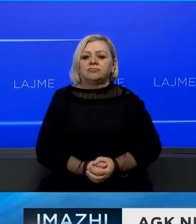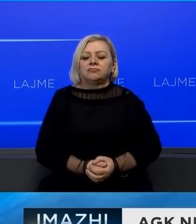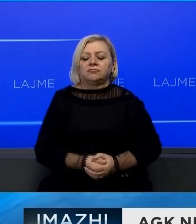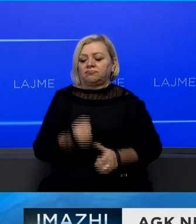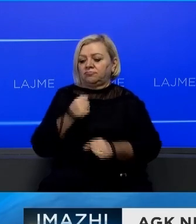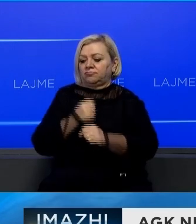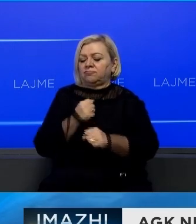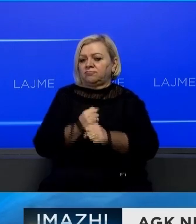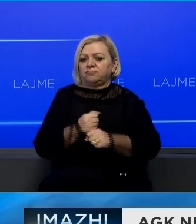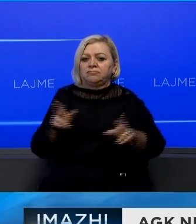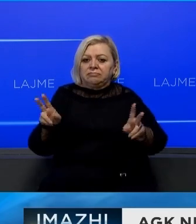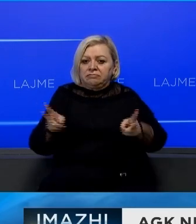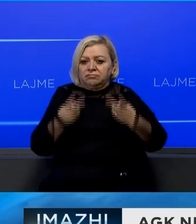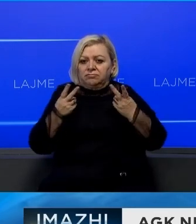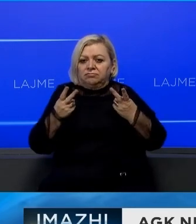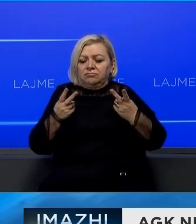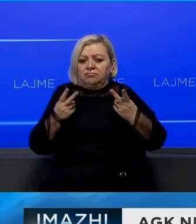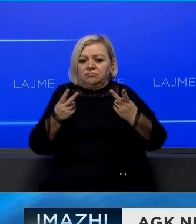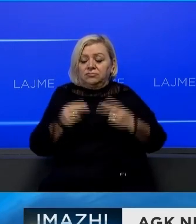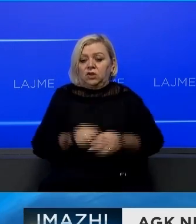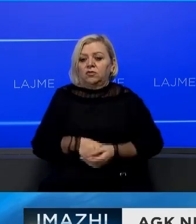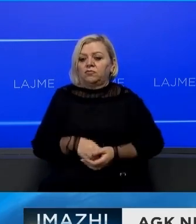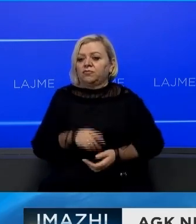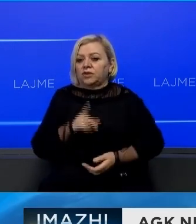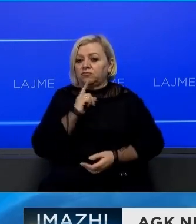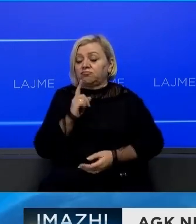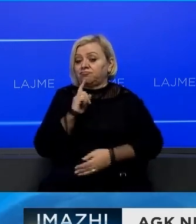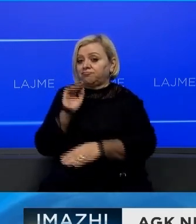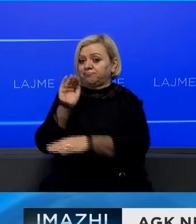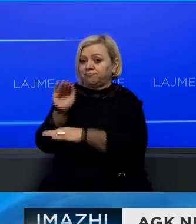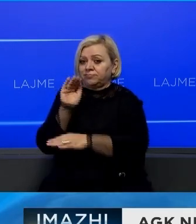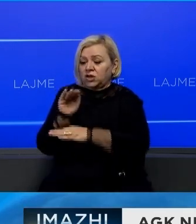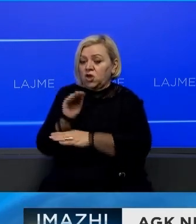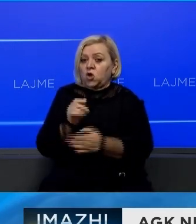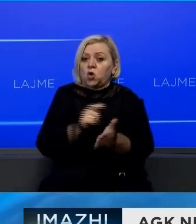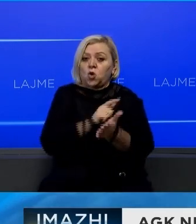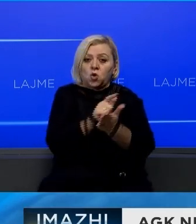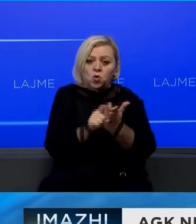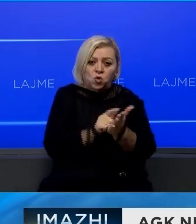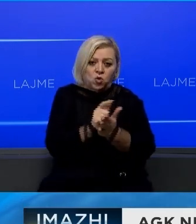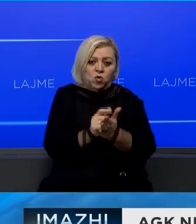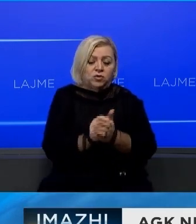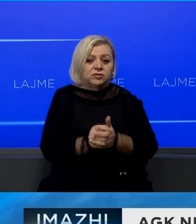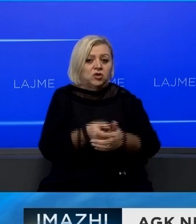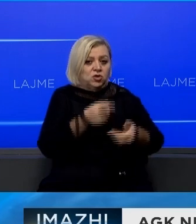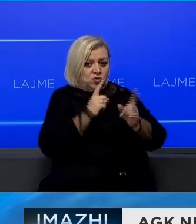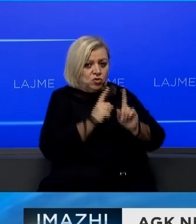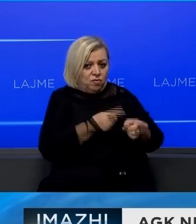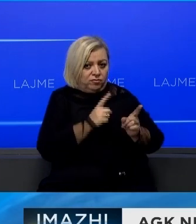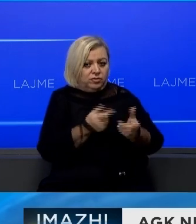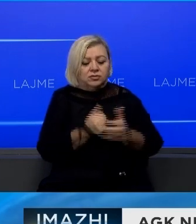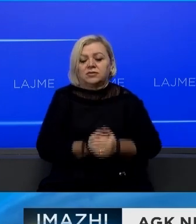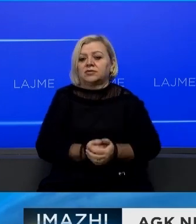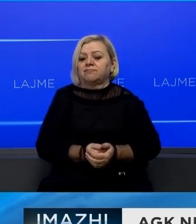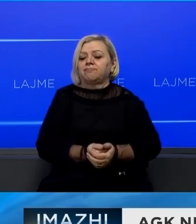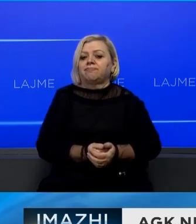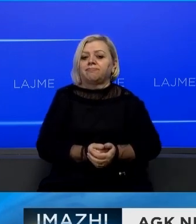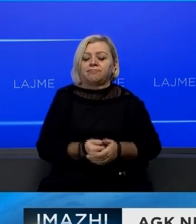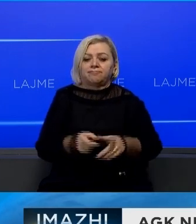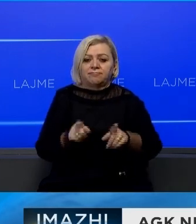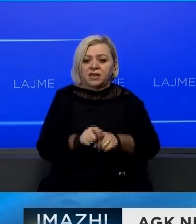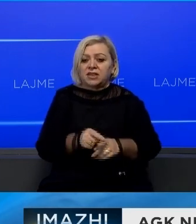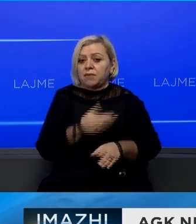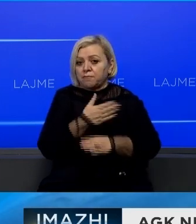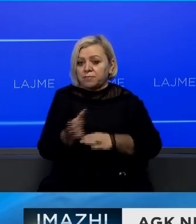punën, por të tillët që kanë raportuar në kohën e okupimit dhe pasaj natyrisht edhe gjatë luftës, por edhe